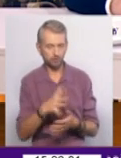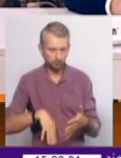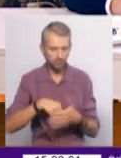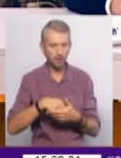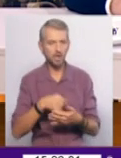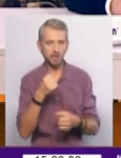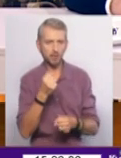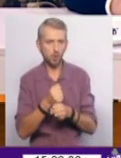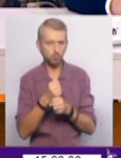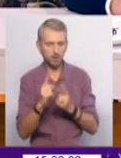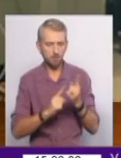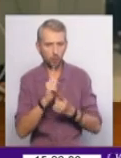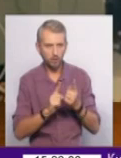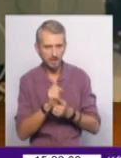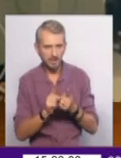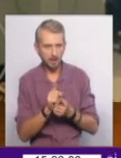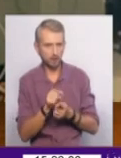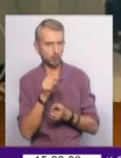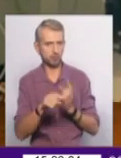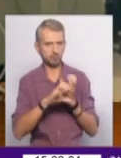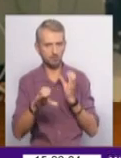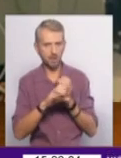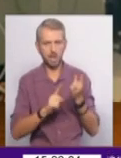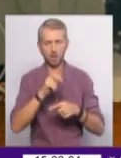модернізацію цих інженерних мереж, робити